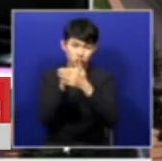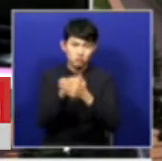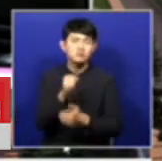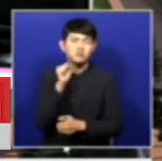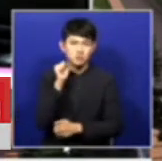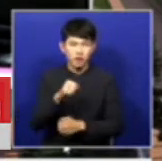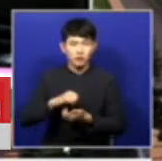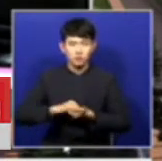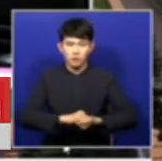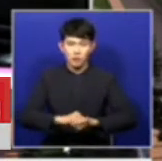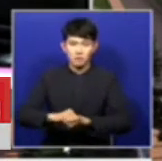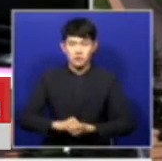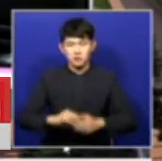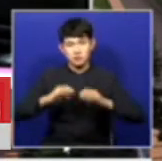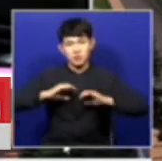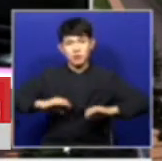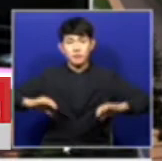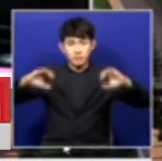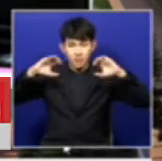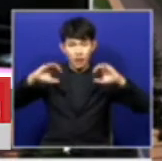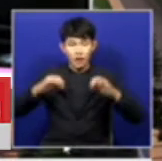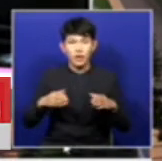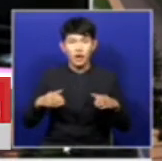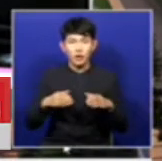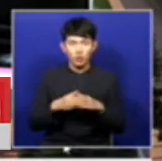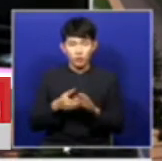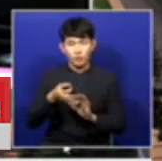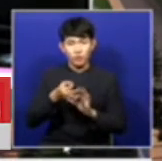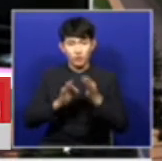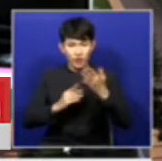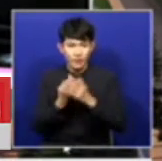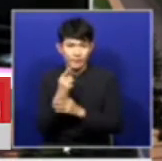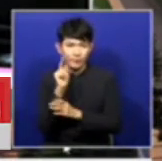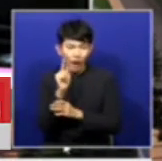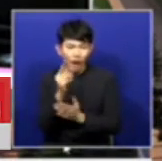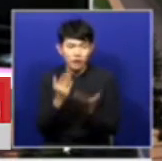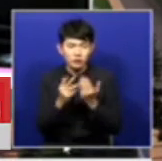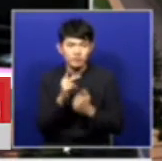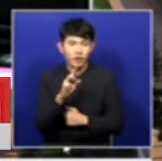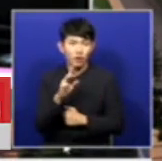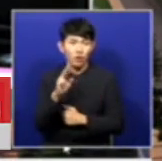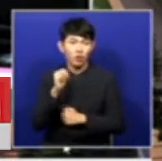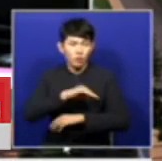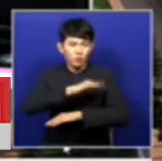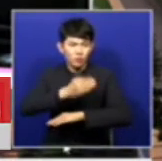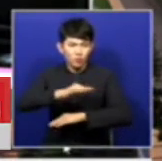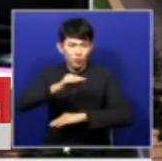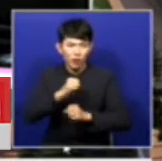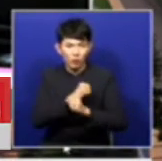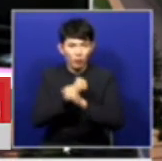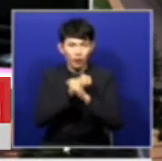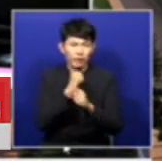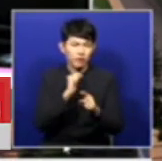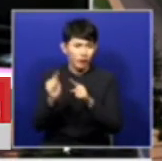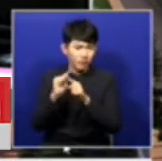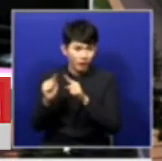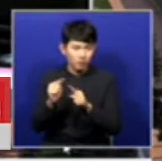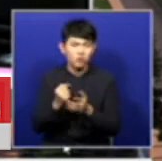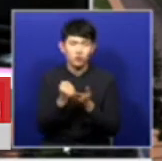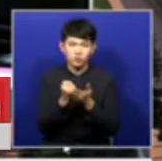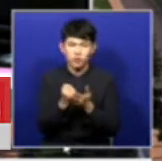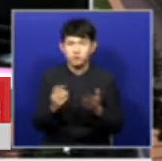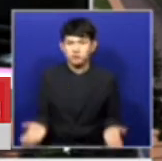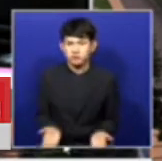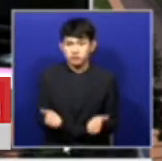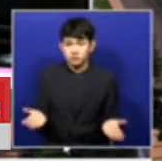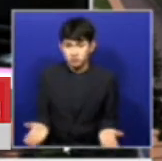มกับภาครัฐซึ่งก็เป็นหน่วยไฟป่าเป็นกรมอุทยานอะไรต่างๆท่านก็ควรมีการสนับสนุนท่านก็ควรจะ